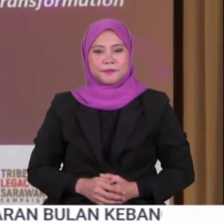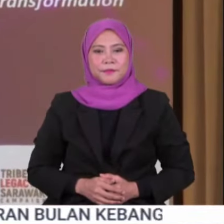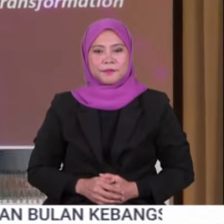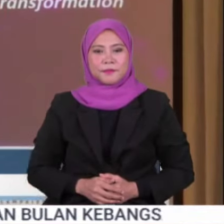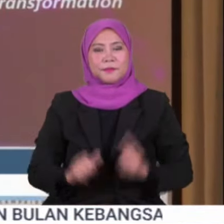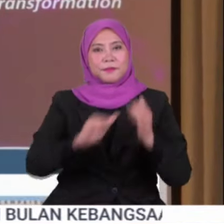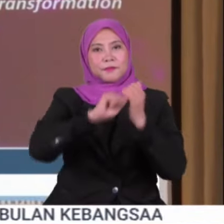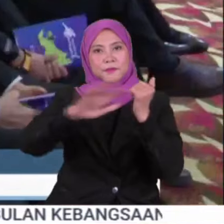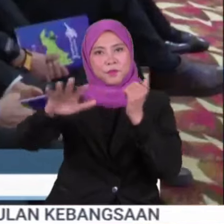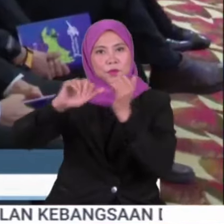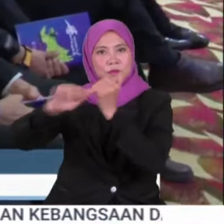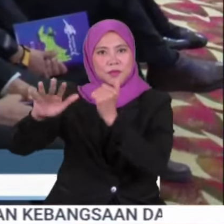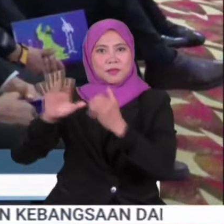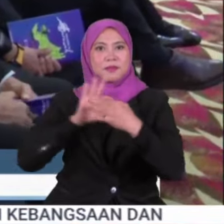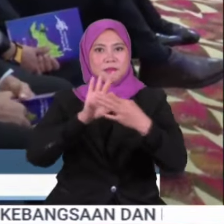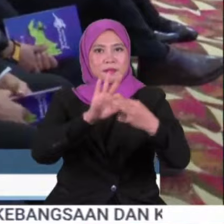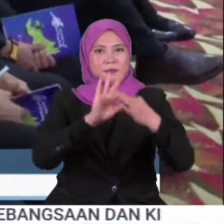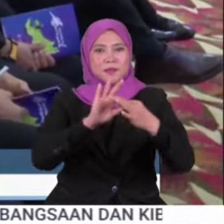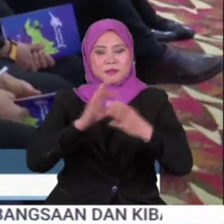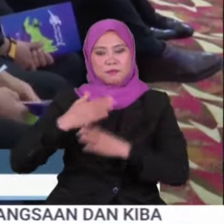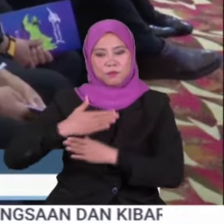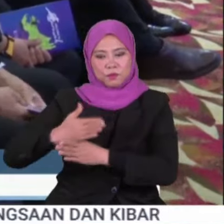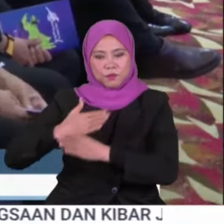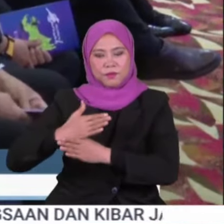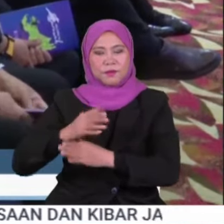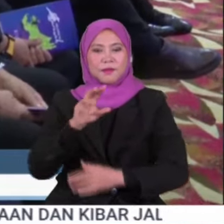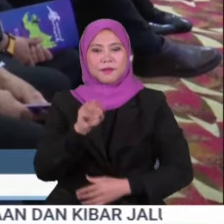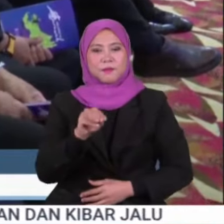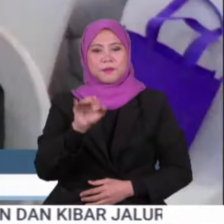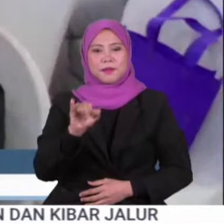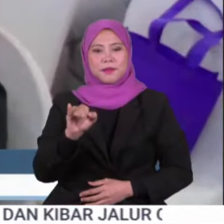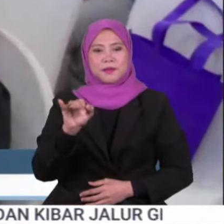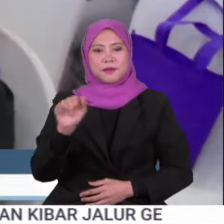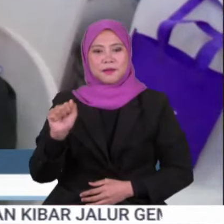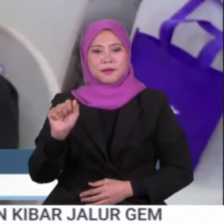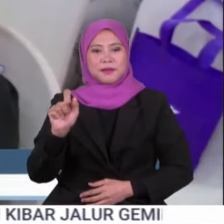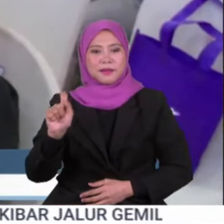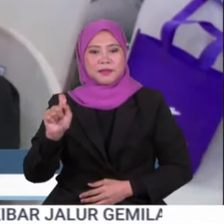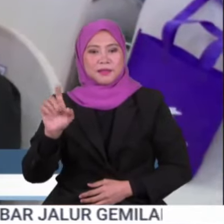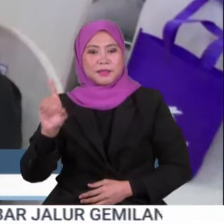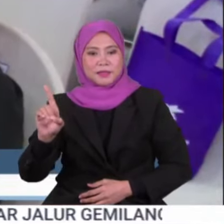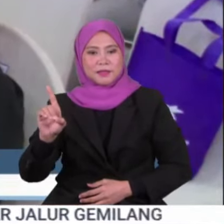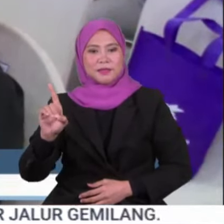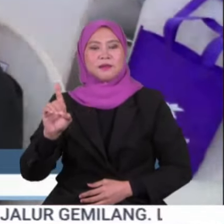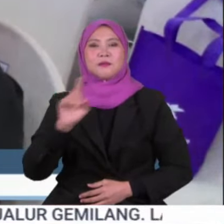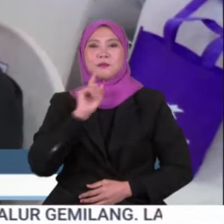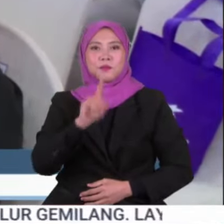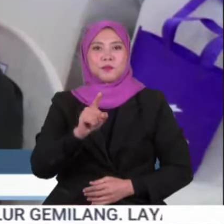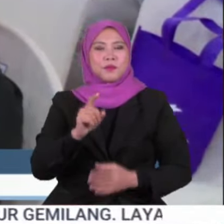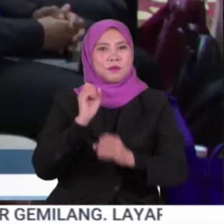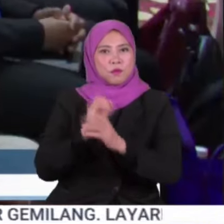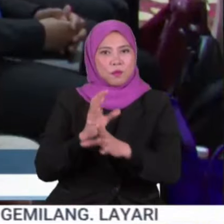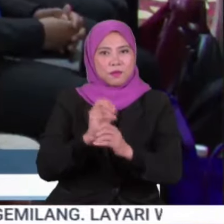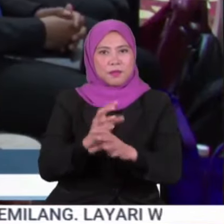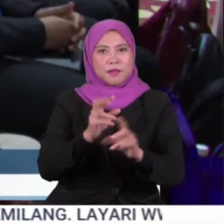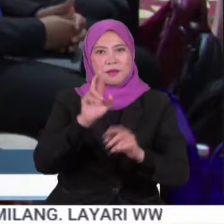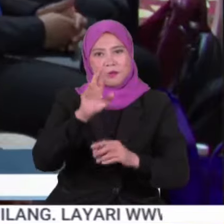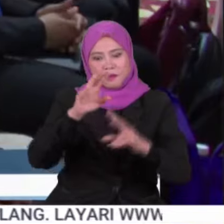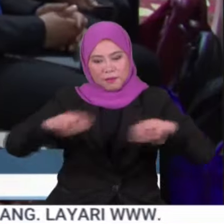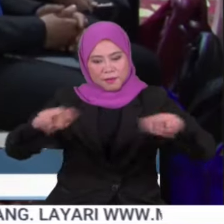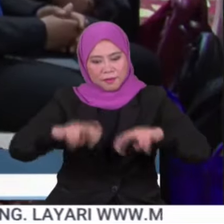Dengan mempromosikan kerjasama dan perkongsian strategik, MEITD berusaha untuk memaksimumkan hasil usaha